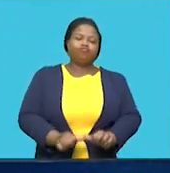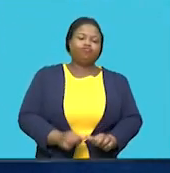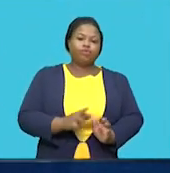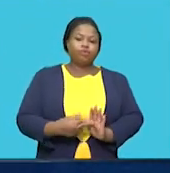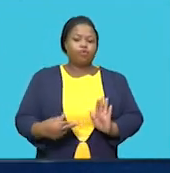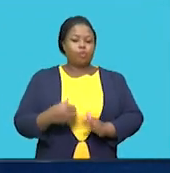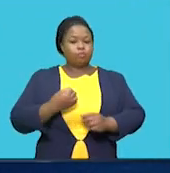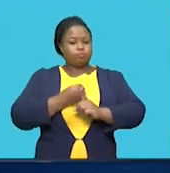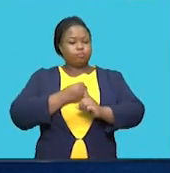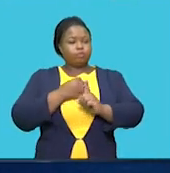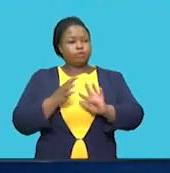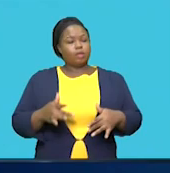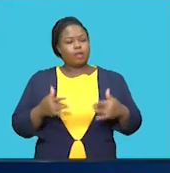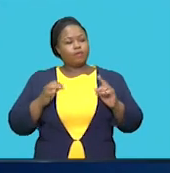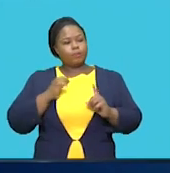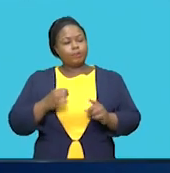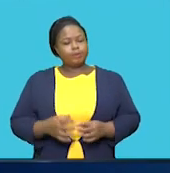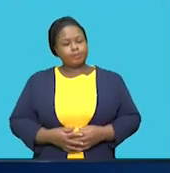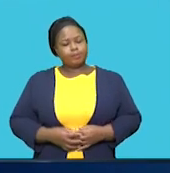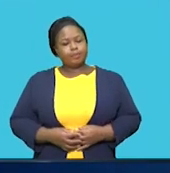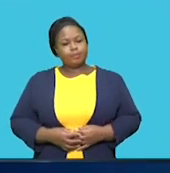kwizinto azilwelayo impilo yakhe yonke.